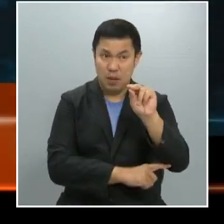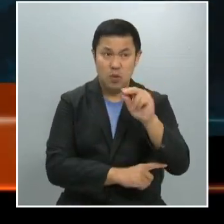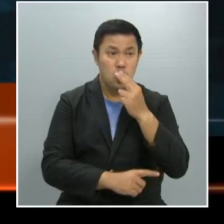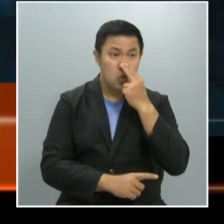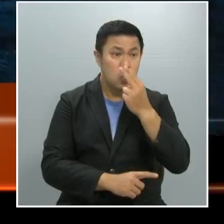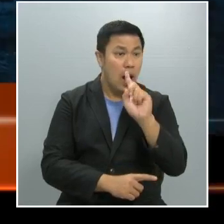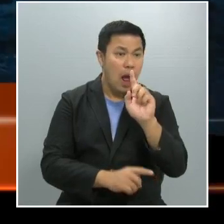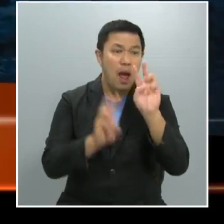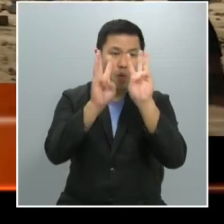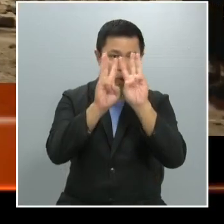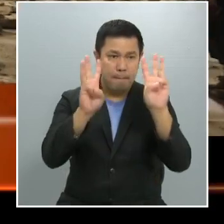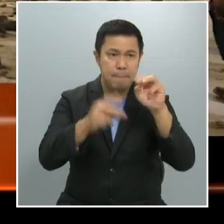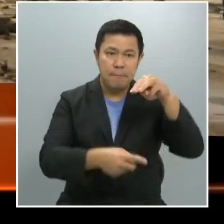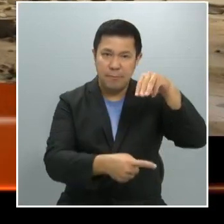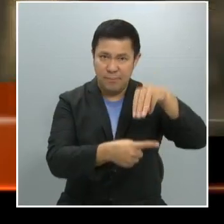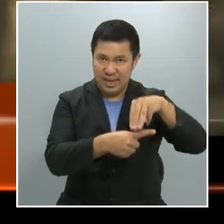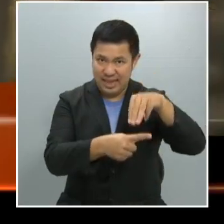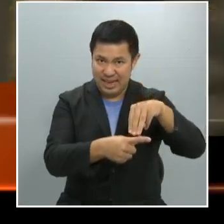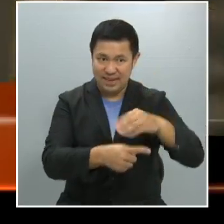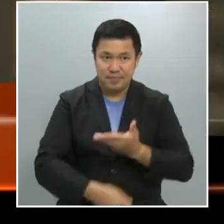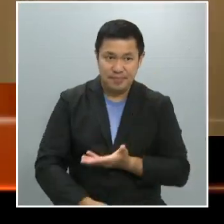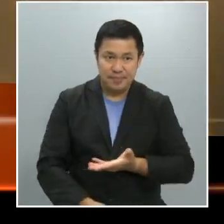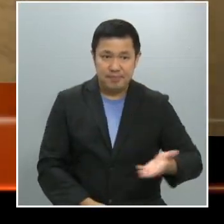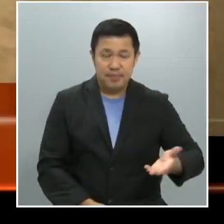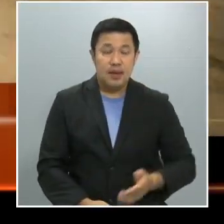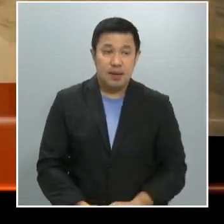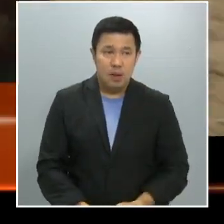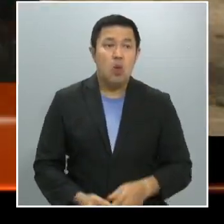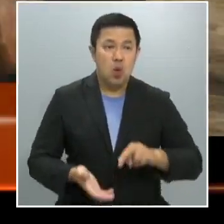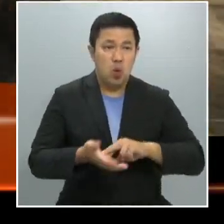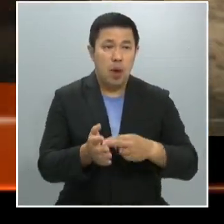ที่ www.majorcineplex.com ค่ะ คือเป็นการช่วยเงินในกระเป๋าท่านด้วย